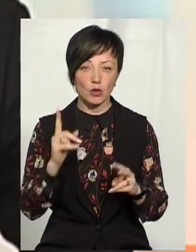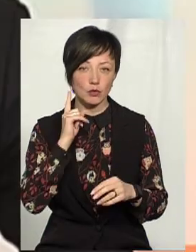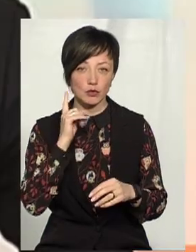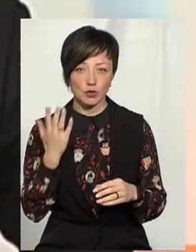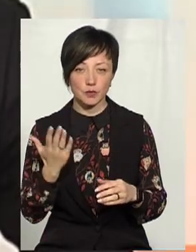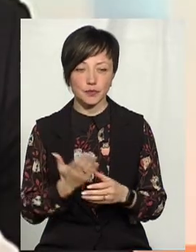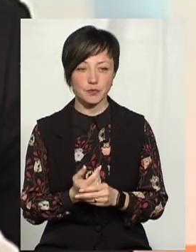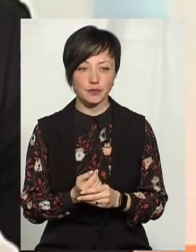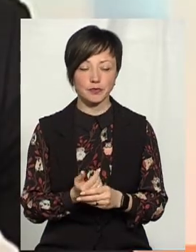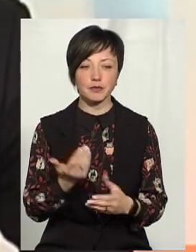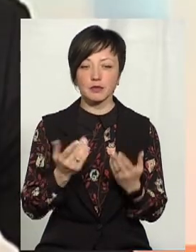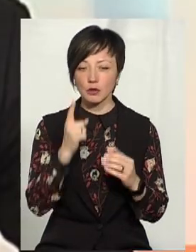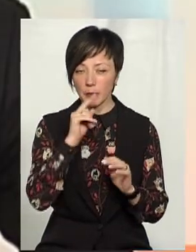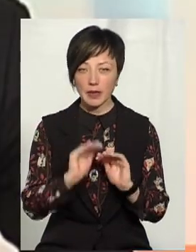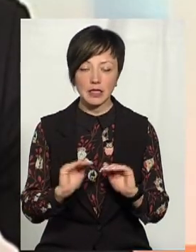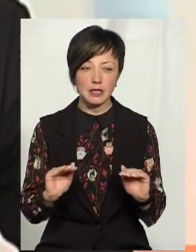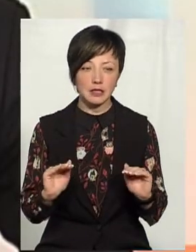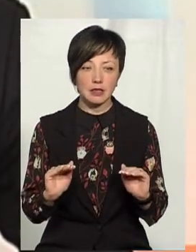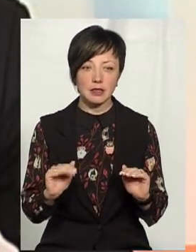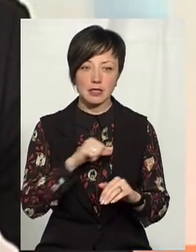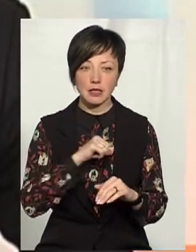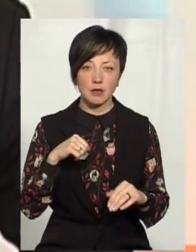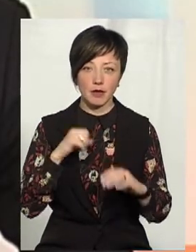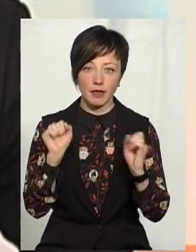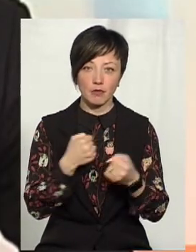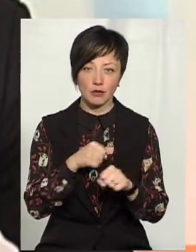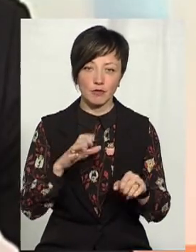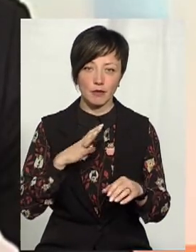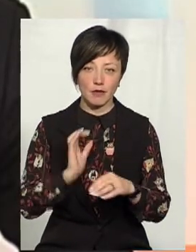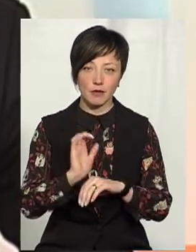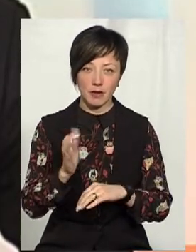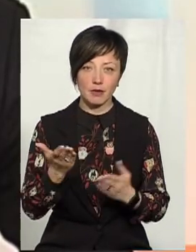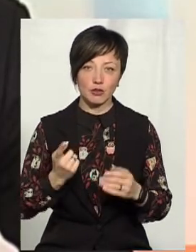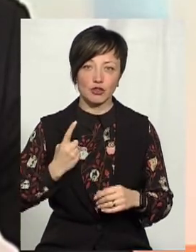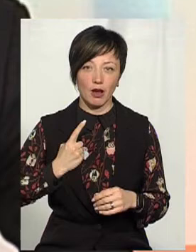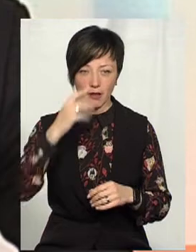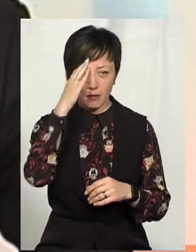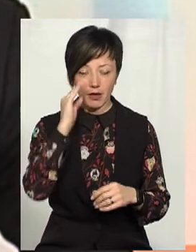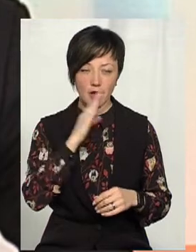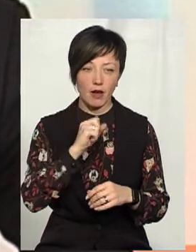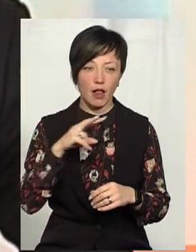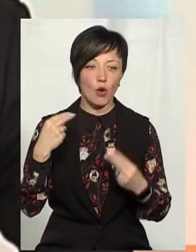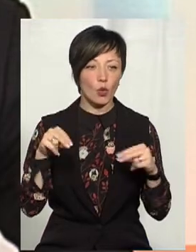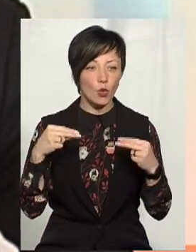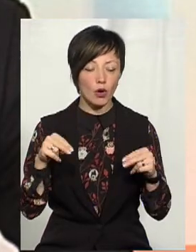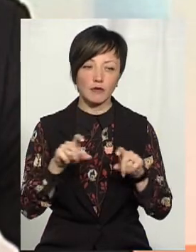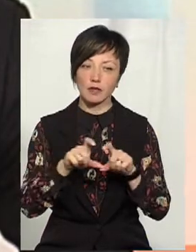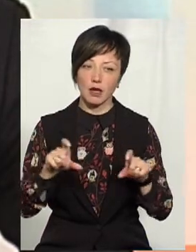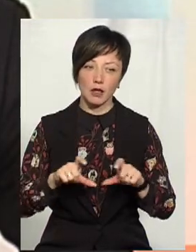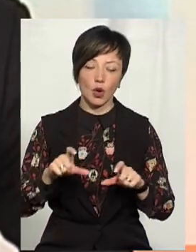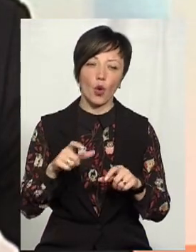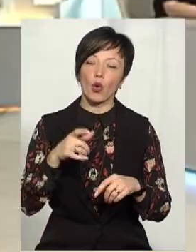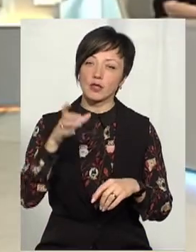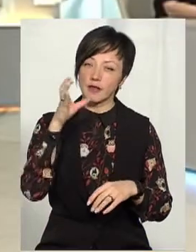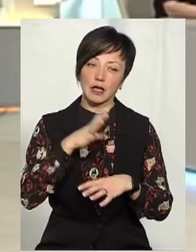Ну, якщо маленькі дітки і їх самих не можна було відправити, угу, то, напевно, чекали батьків. Але уроків сьогодні в закладах освіти не